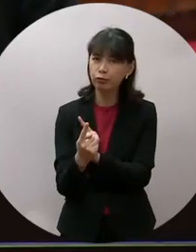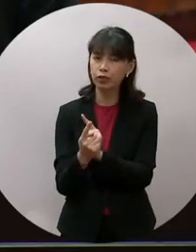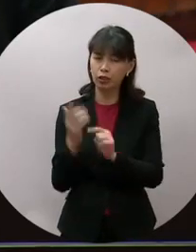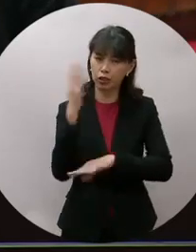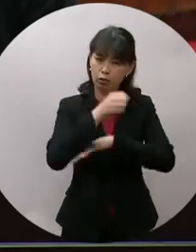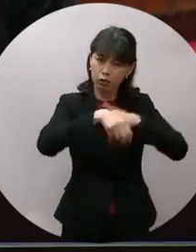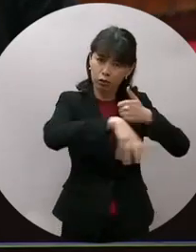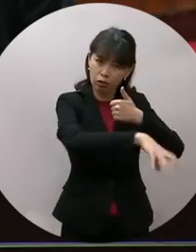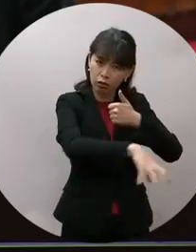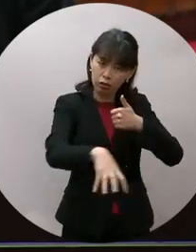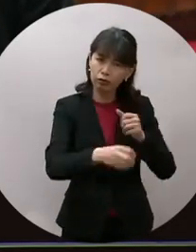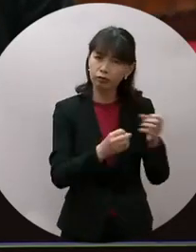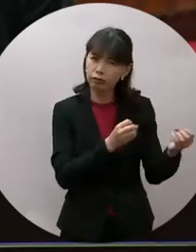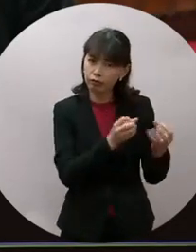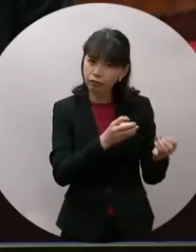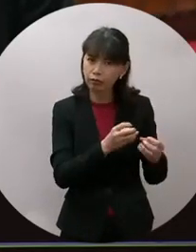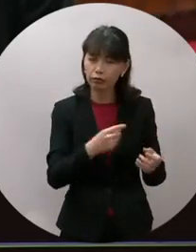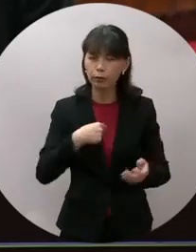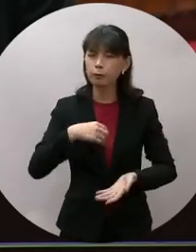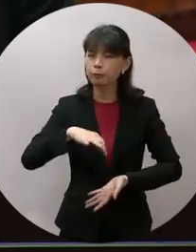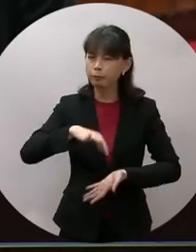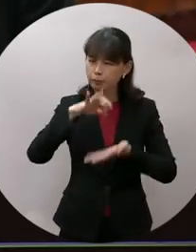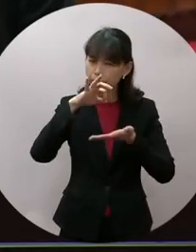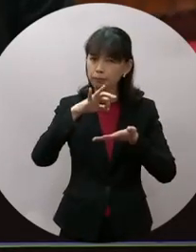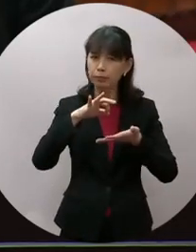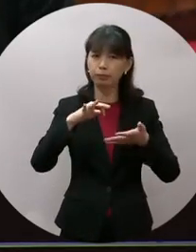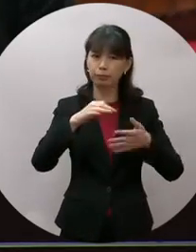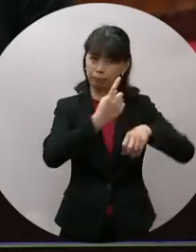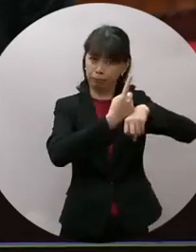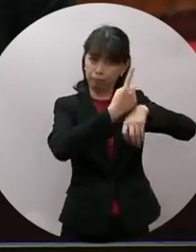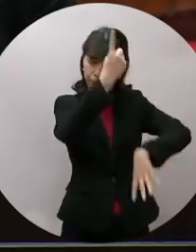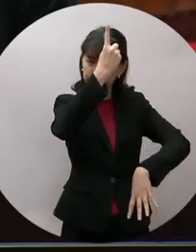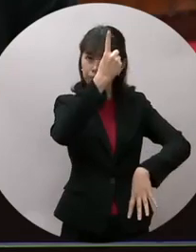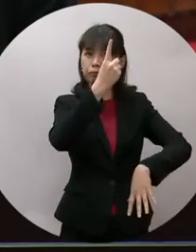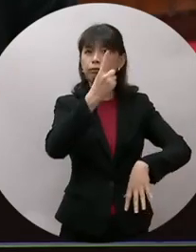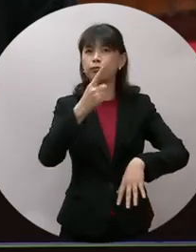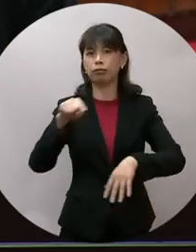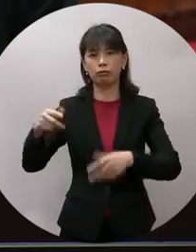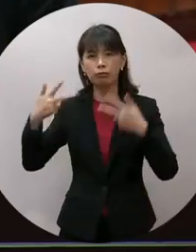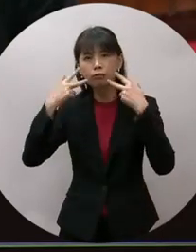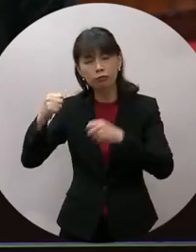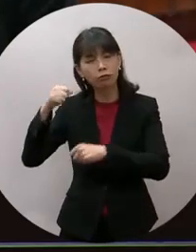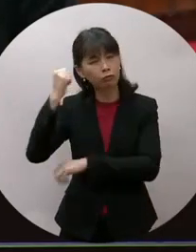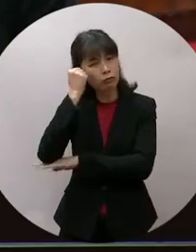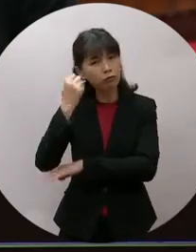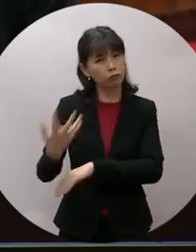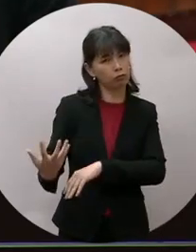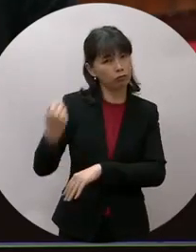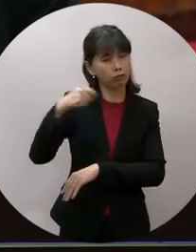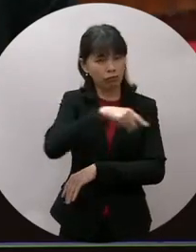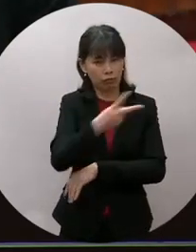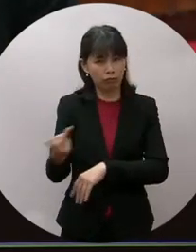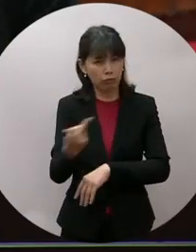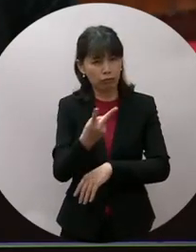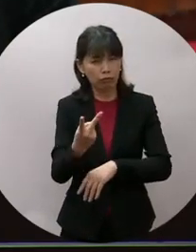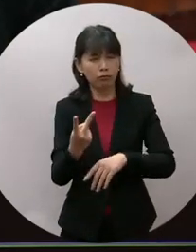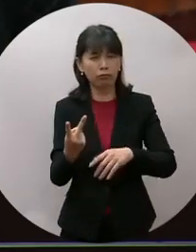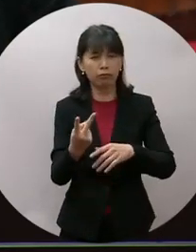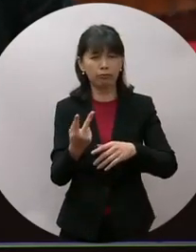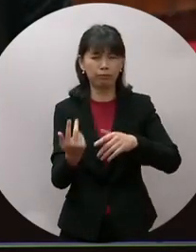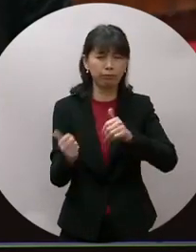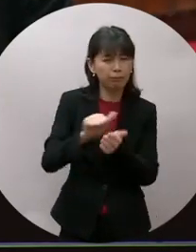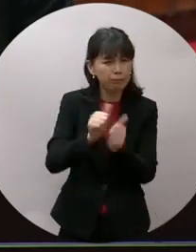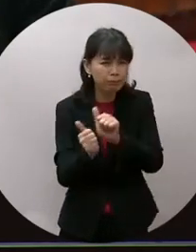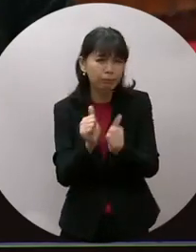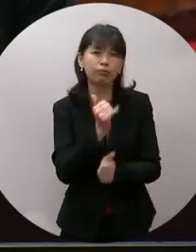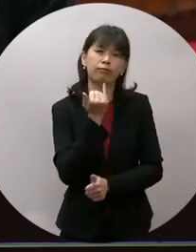讨论，我提出太空科技跟我们原住民的权利不是零和的关系，我们政府有责任要创造